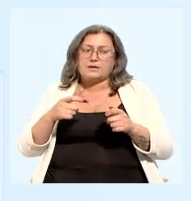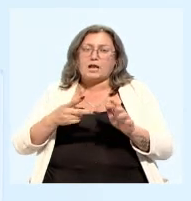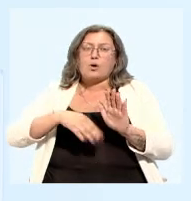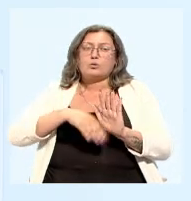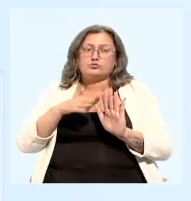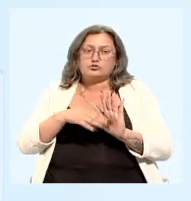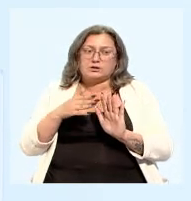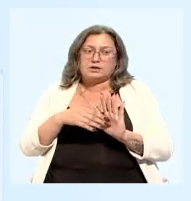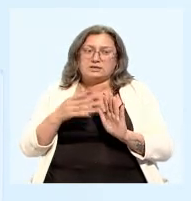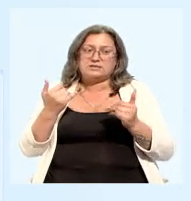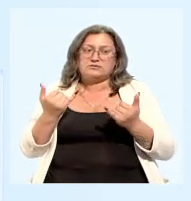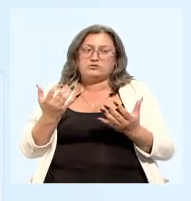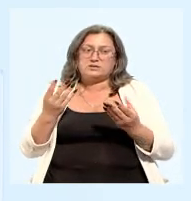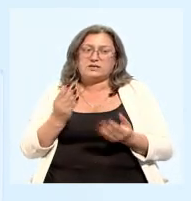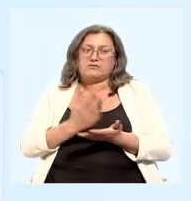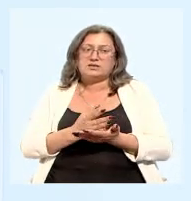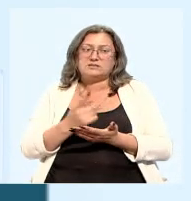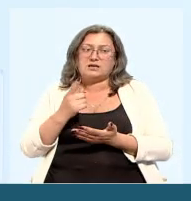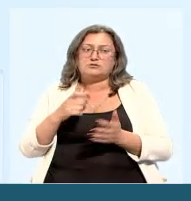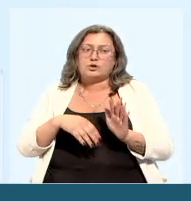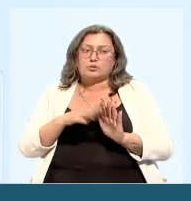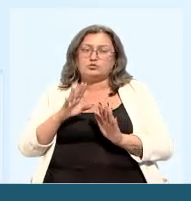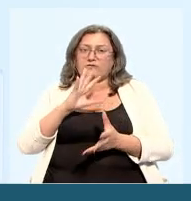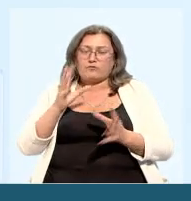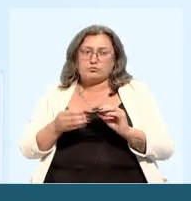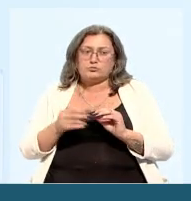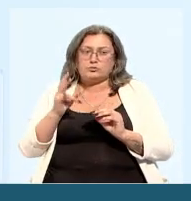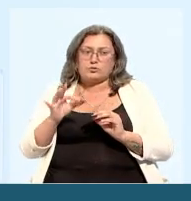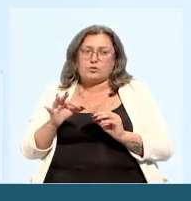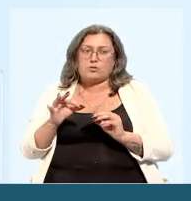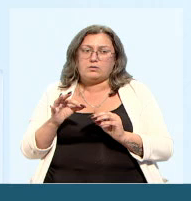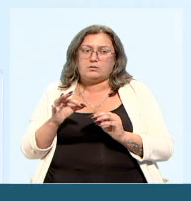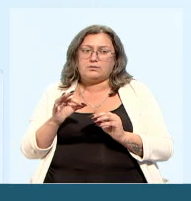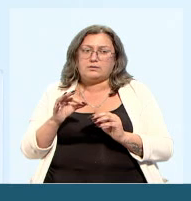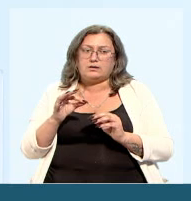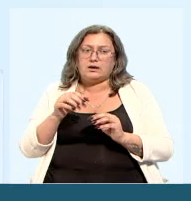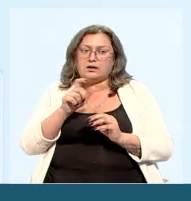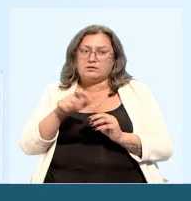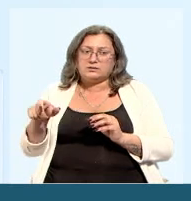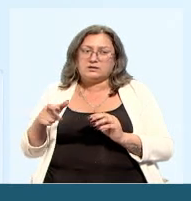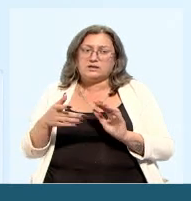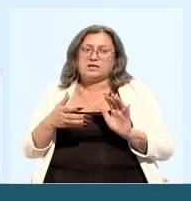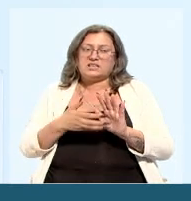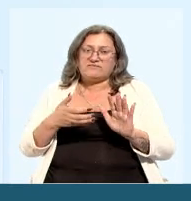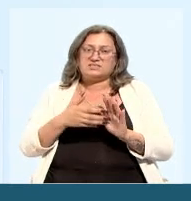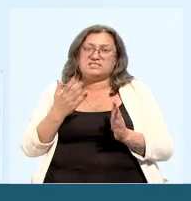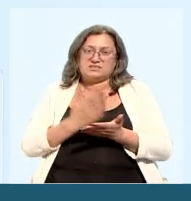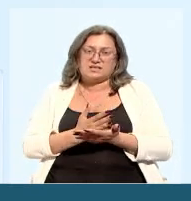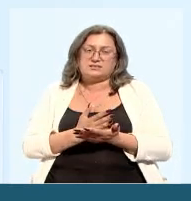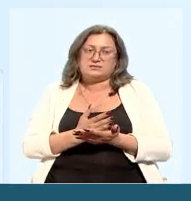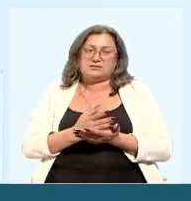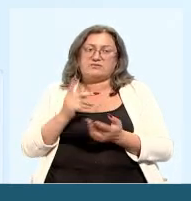улучшения, хотя он на сегодняшний день является одним из лучших по республике в целом, но при всем при этом кадровый дефицит не восполнен. Второй момент –